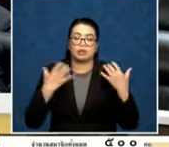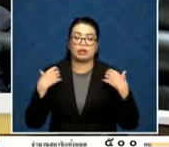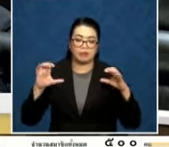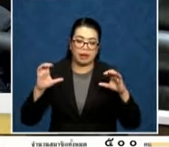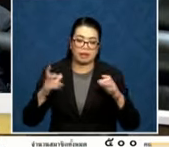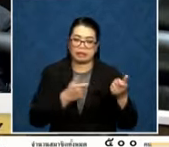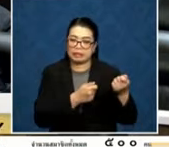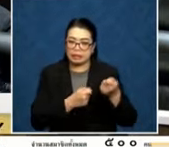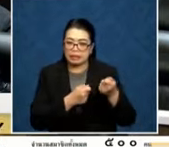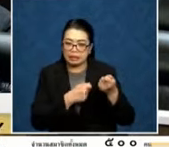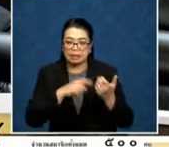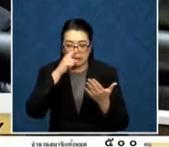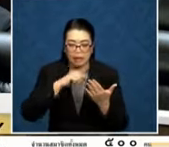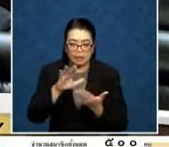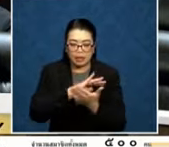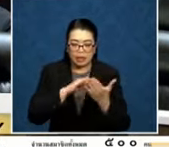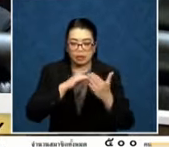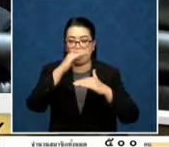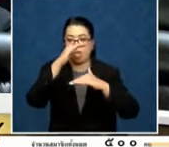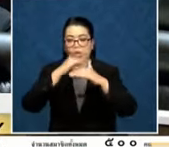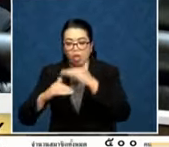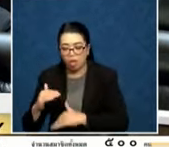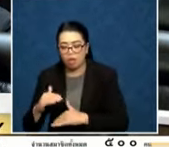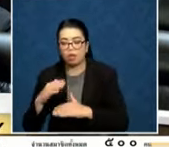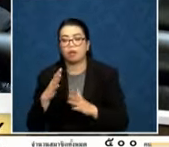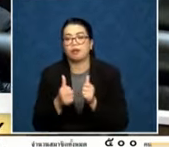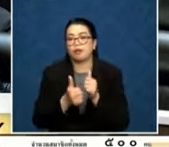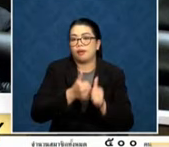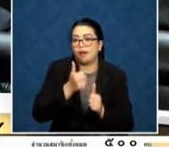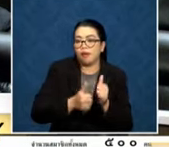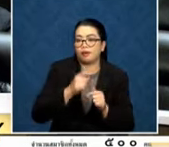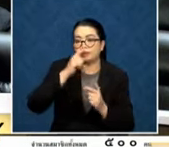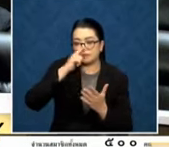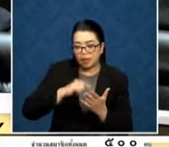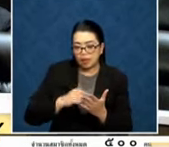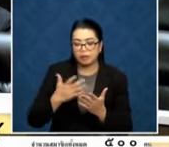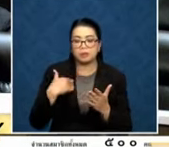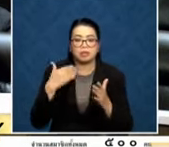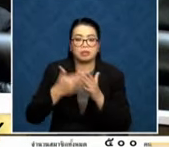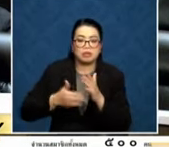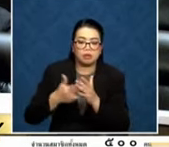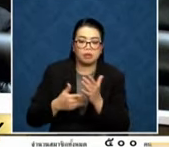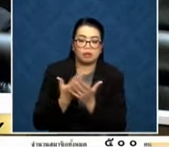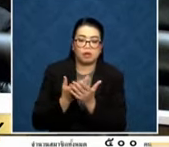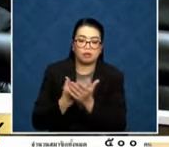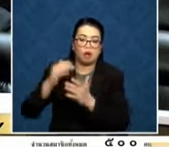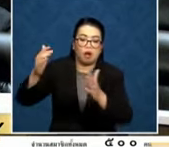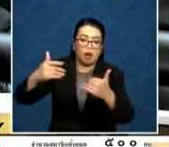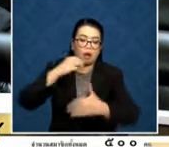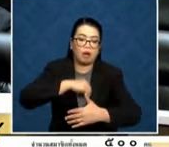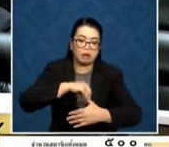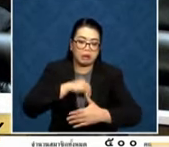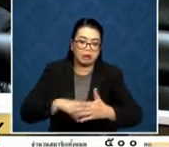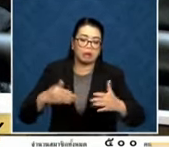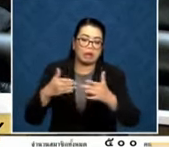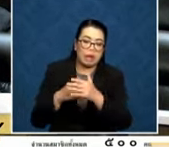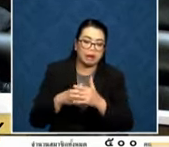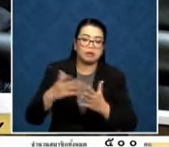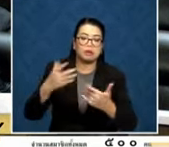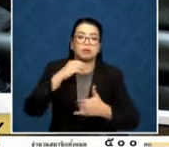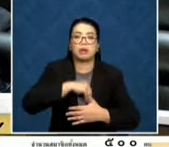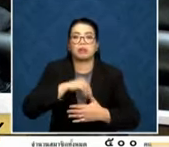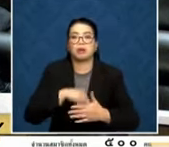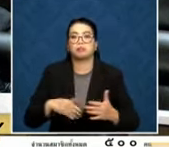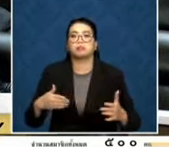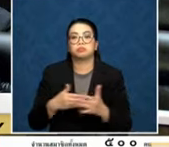ครับลดความสามารถในการแข่งขันให้กับผู้ประกอบการไทยครับหยีดกันเม็ดเงินที่กำลังไหลเข้าสู่ประเทศฮะการการจัดทำ